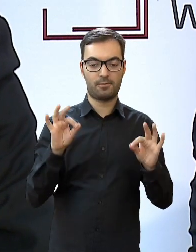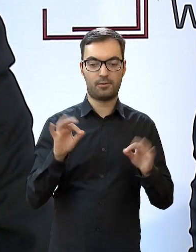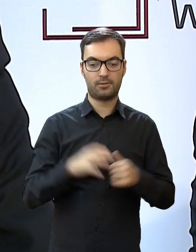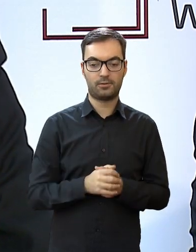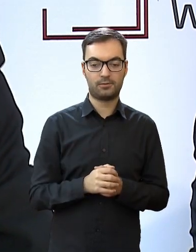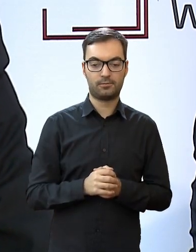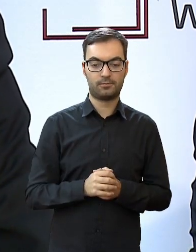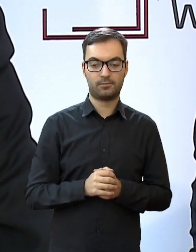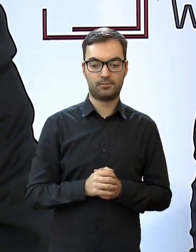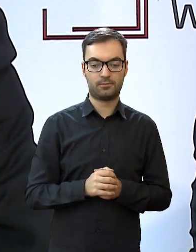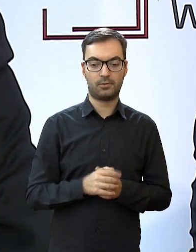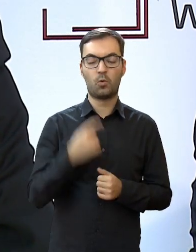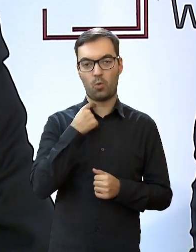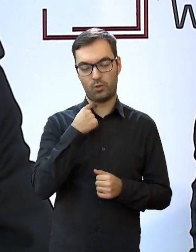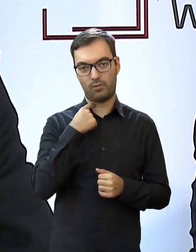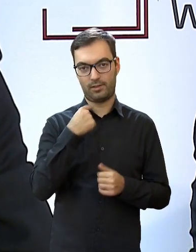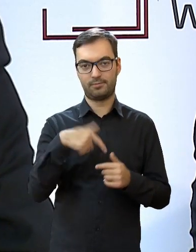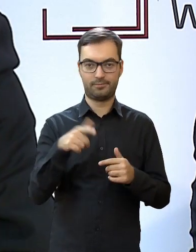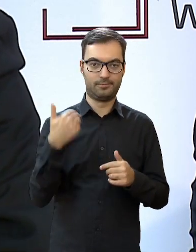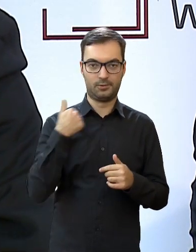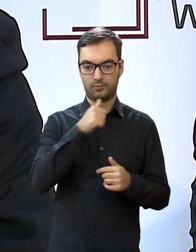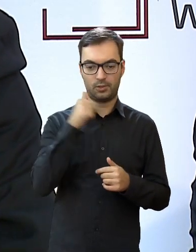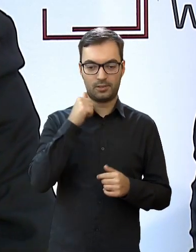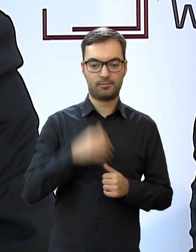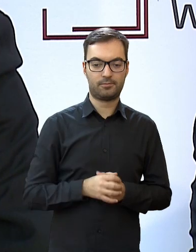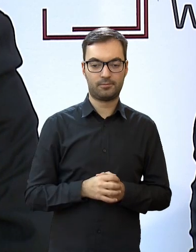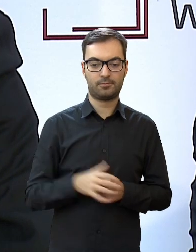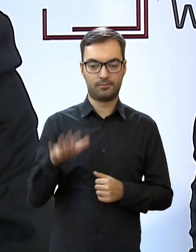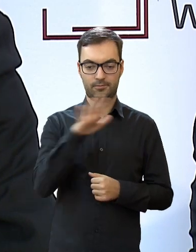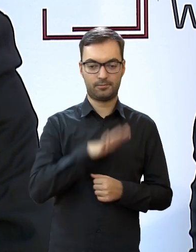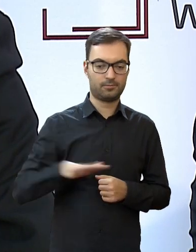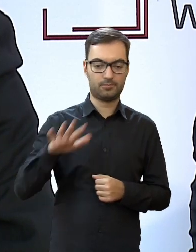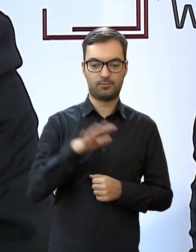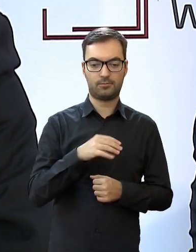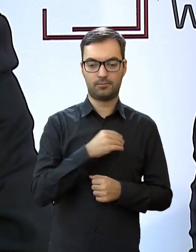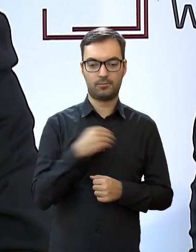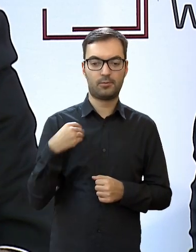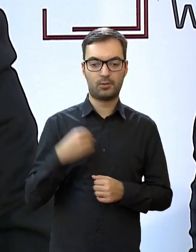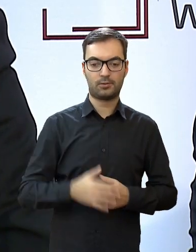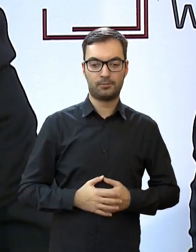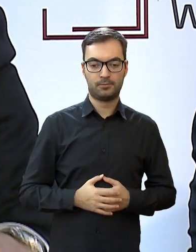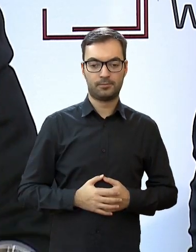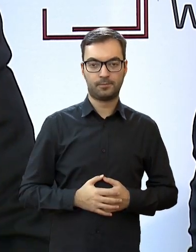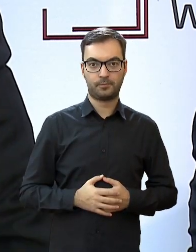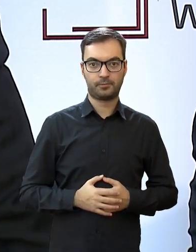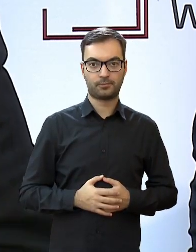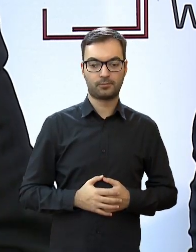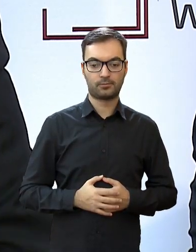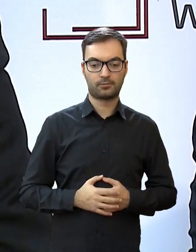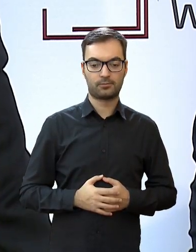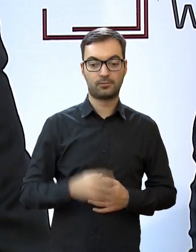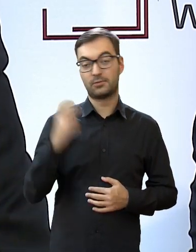odbyły się, z głosowaniem, które odbyło się wczoraj na terenie Polski. I z takich